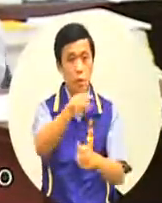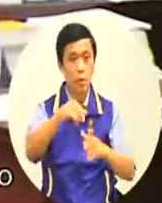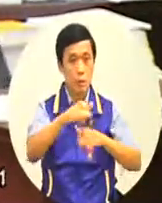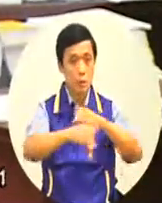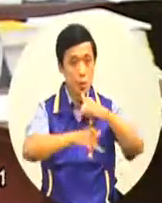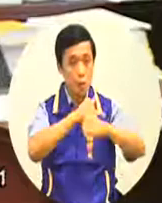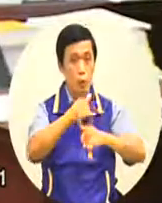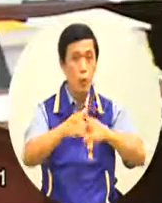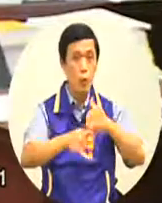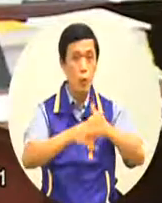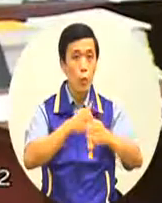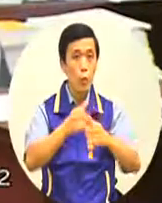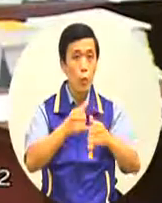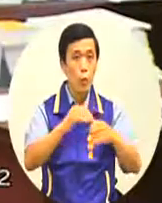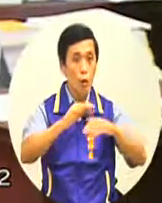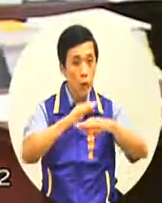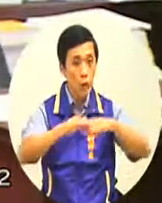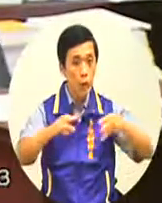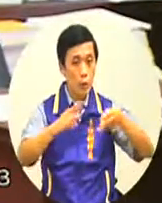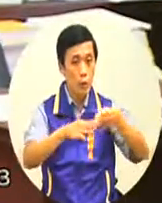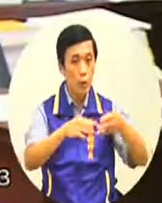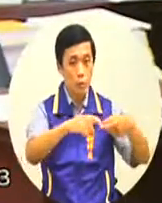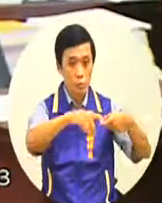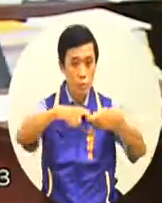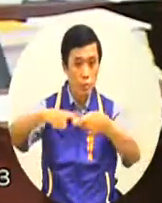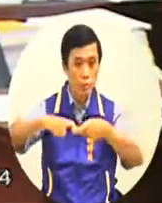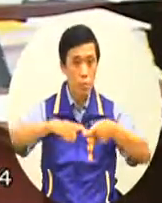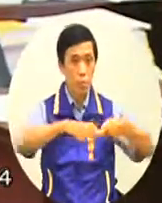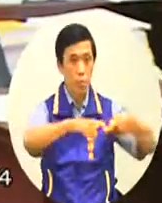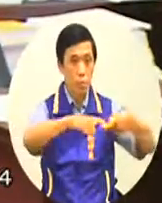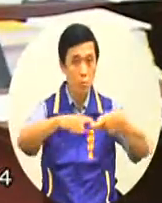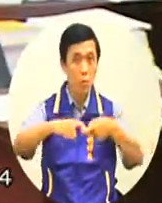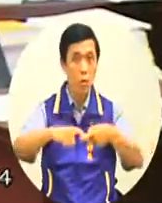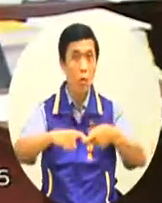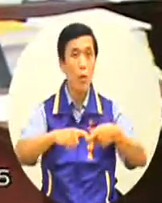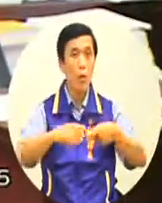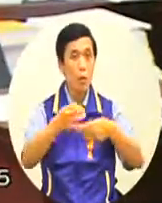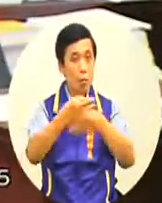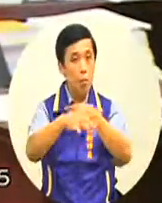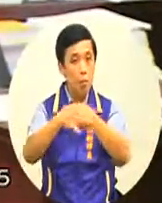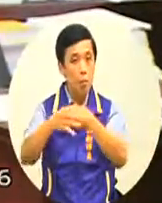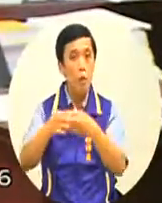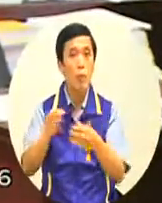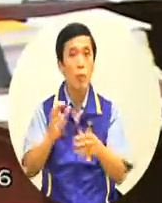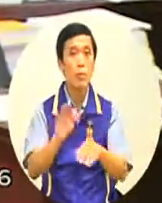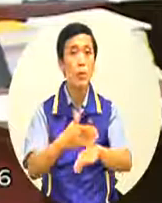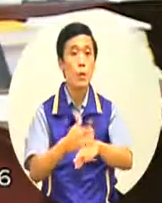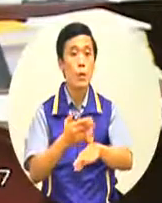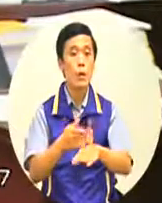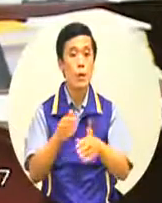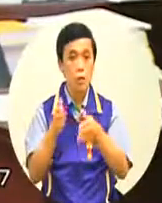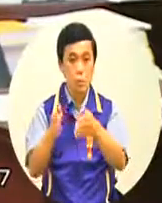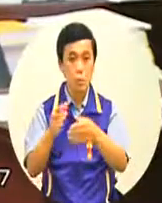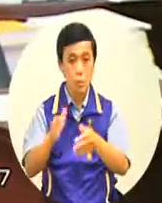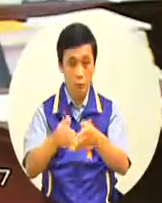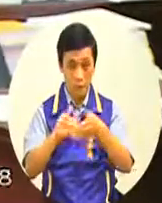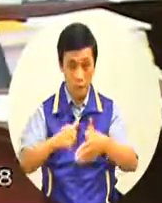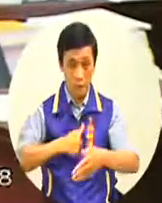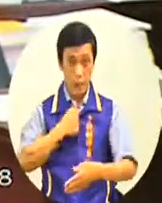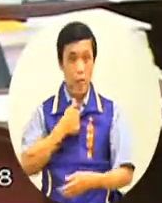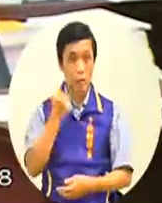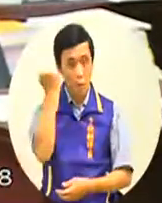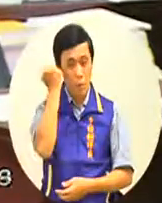置得更密、更安全，更不会有漏网的需要，实际上需要帮助的朋友，这部分真是期待局